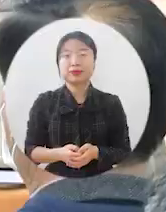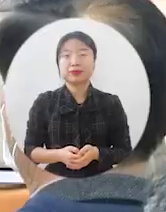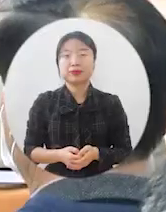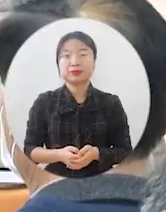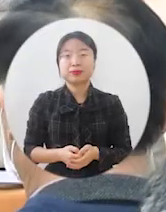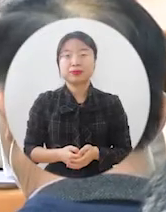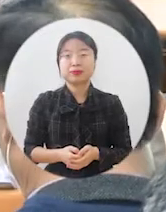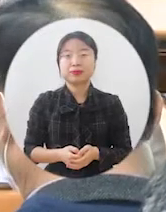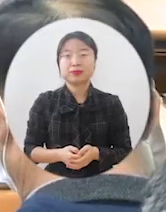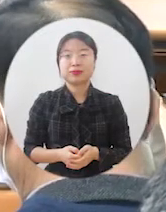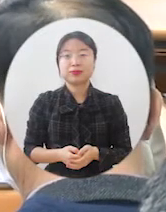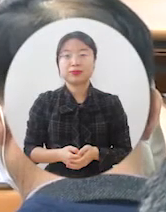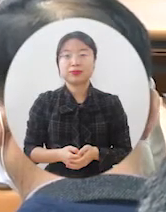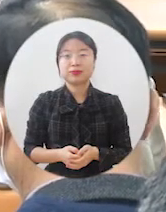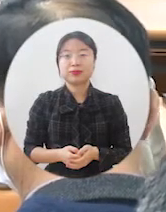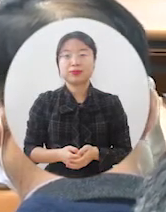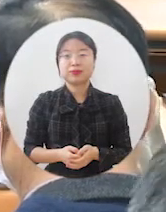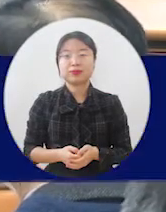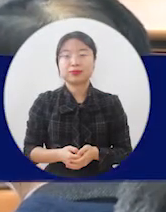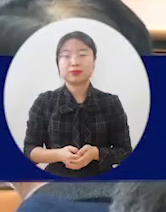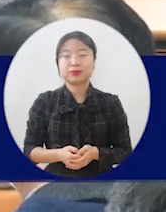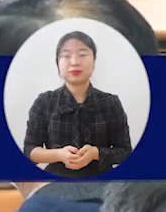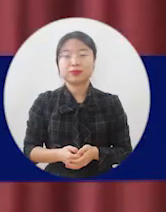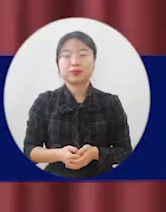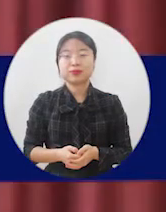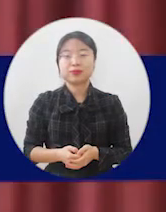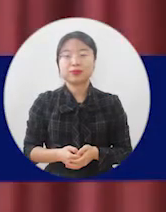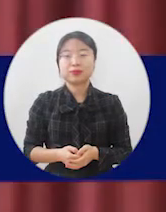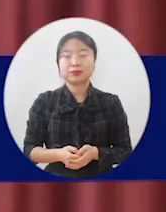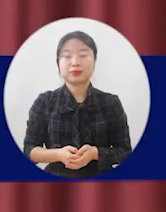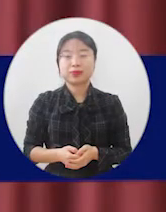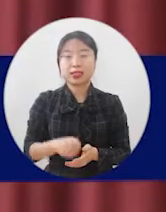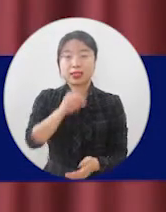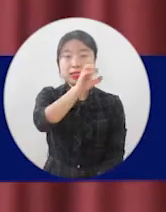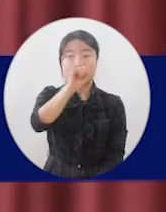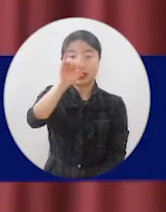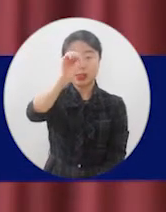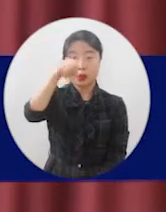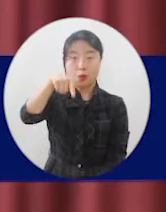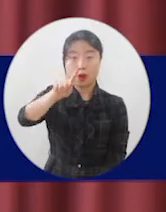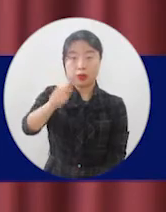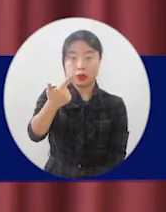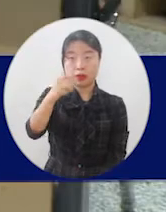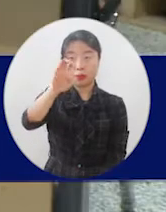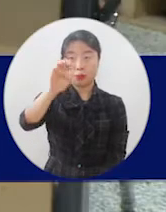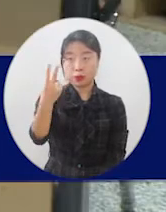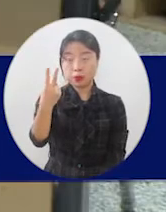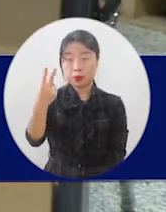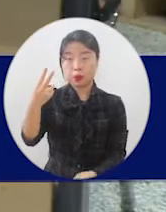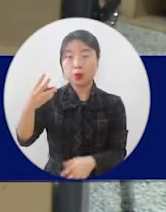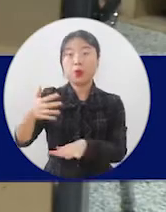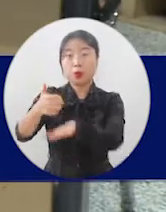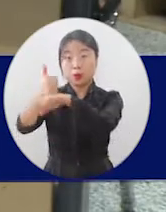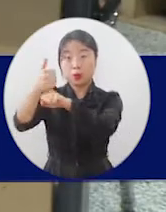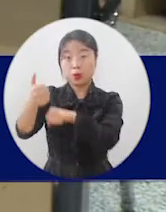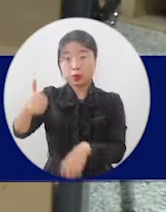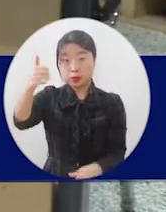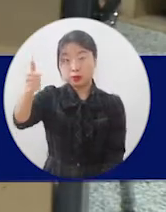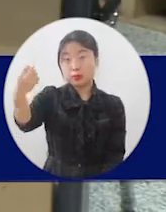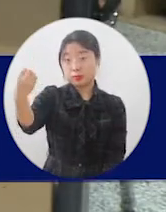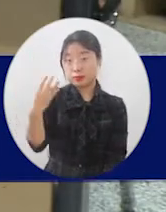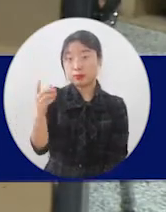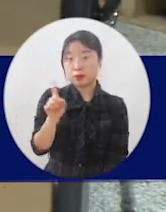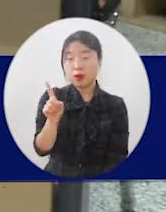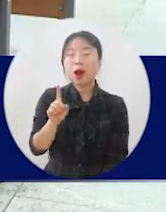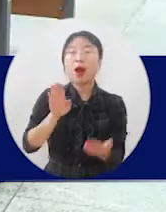표창을 수여했습니다. 의왕시 재향군인회 이원표 회장은 앞으로도 내실 있는 단체 활동으로